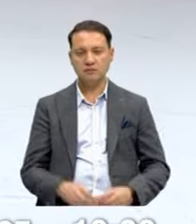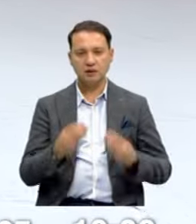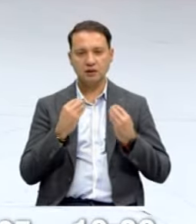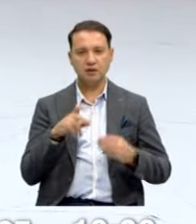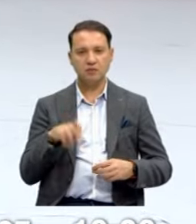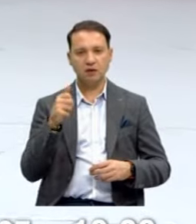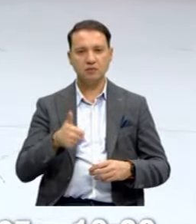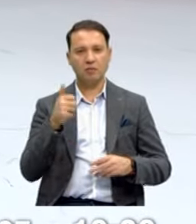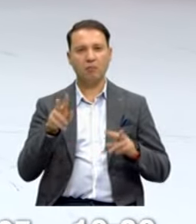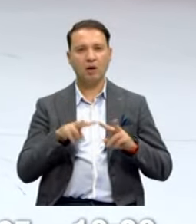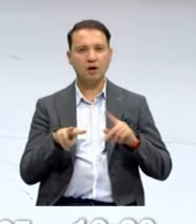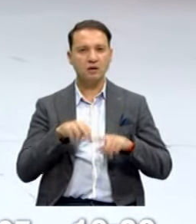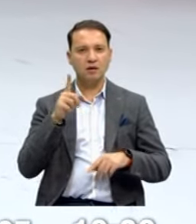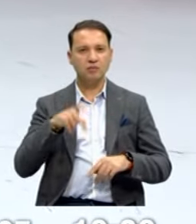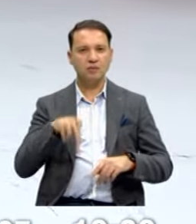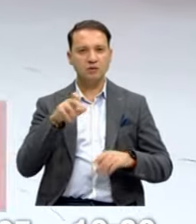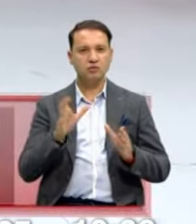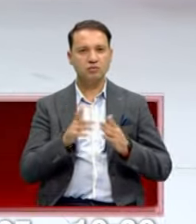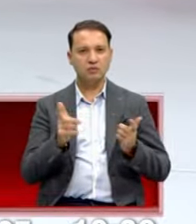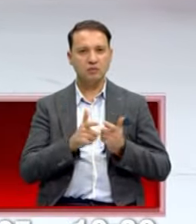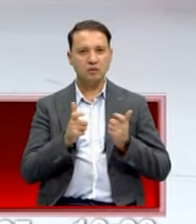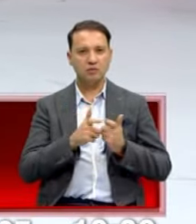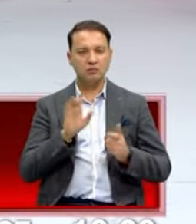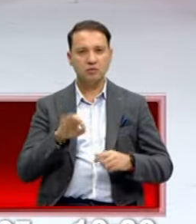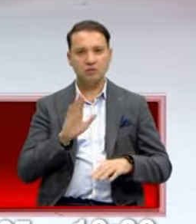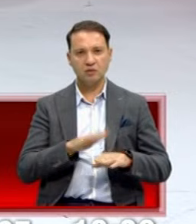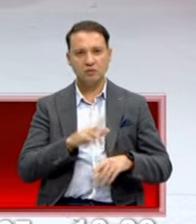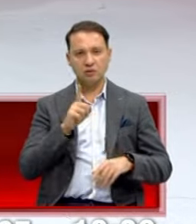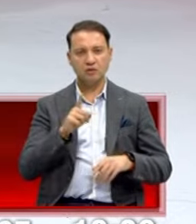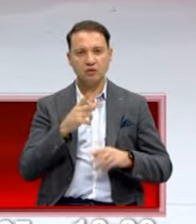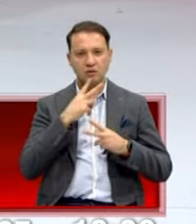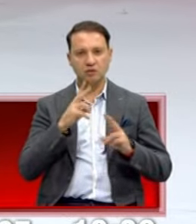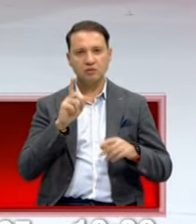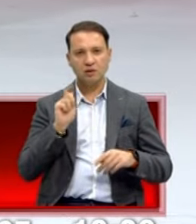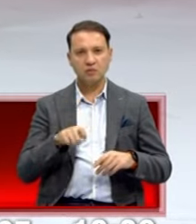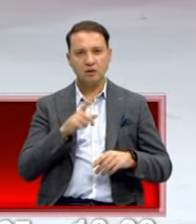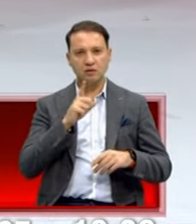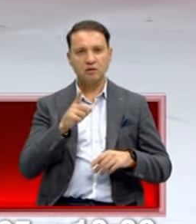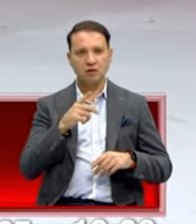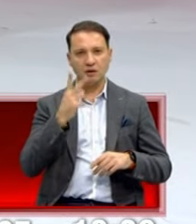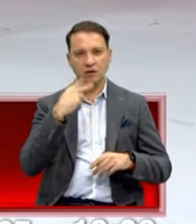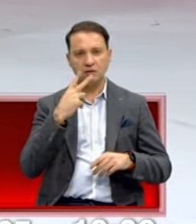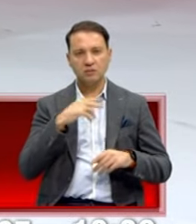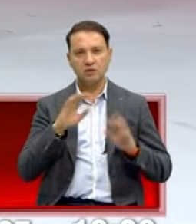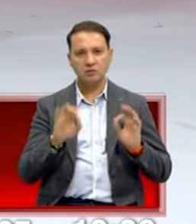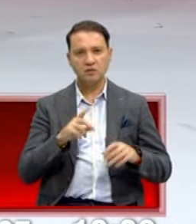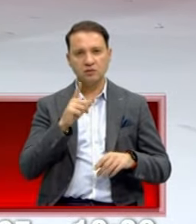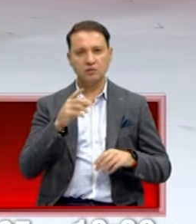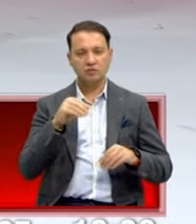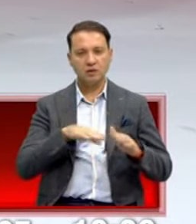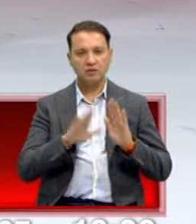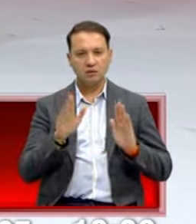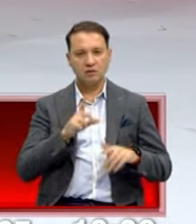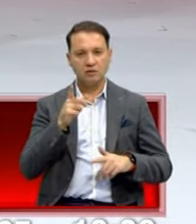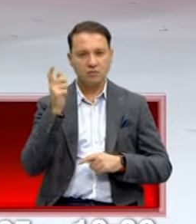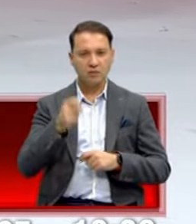İYİ Parti lideri Meral Akşener partisinin grup toplantısını bugün yaptı. Kürsüde konuşurken hıçkırı hıçkırı ağladı. Toprak altında